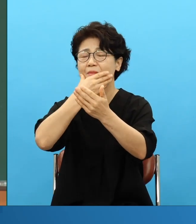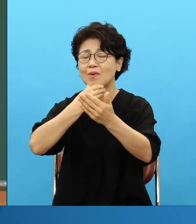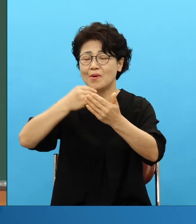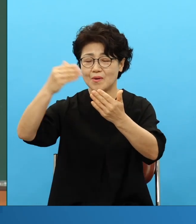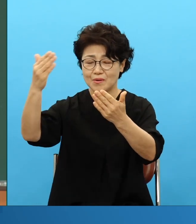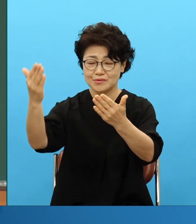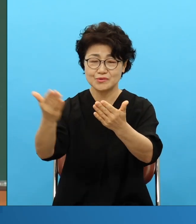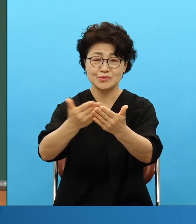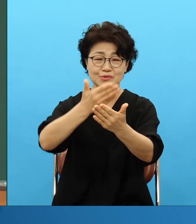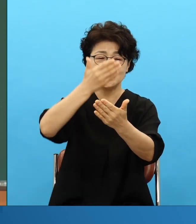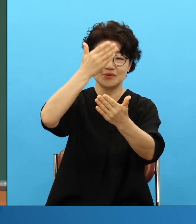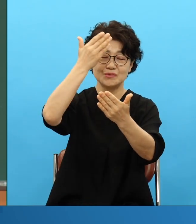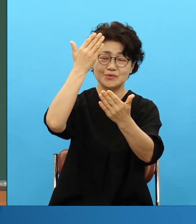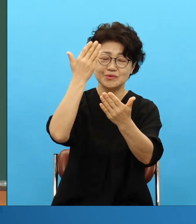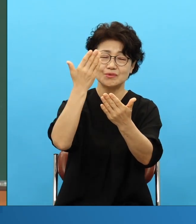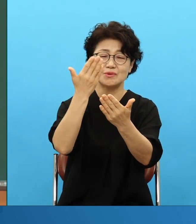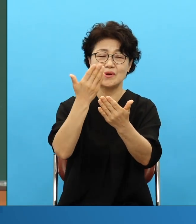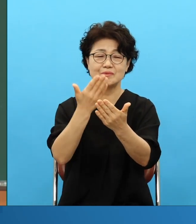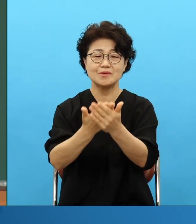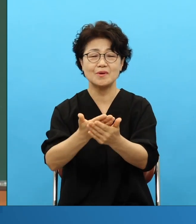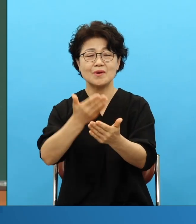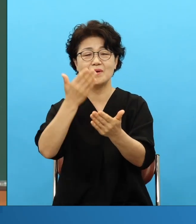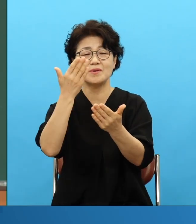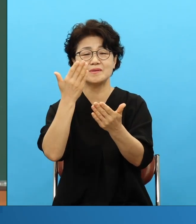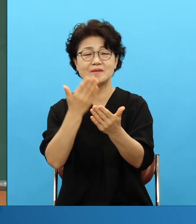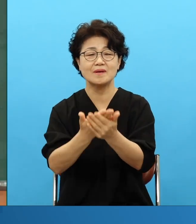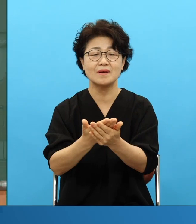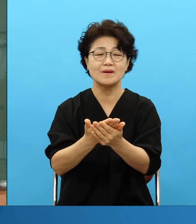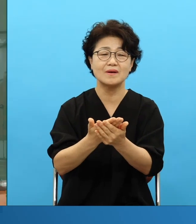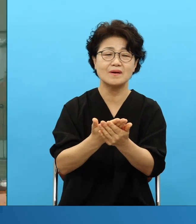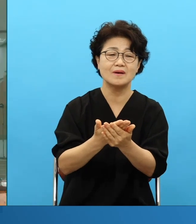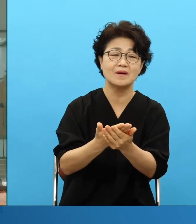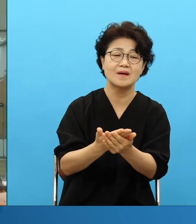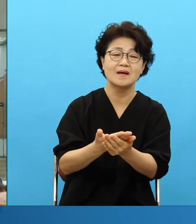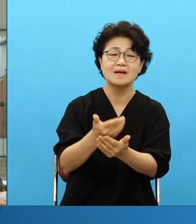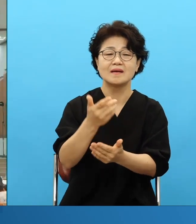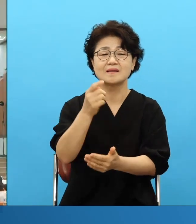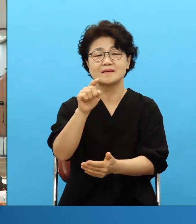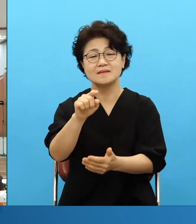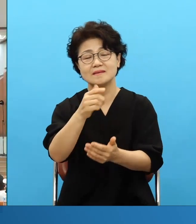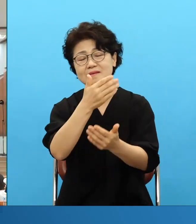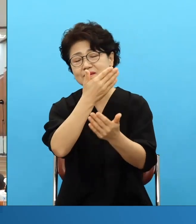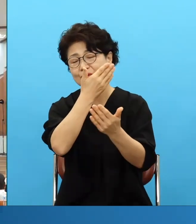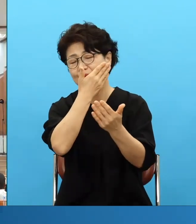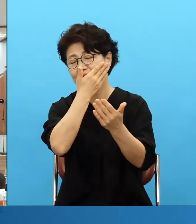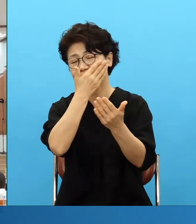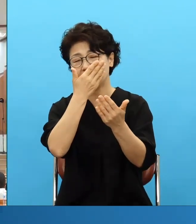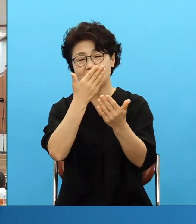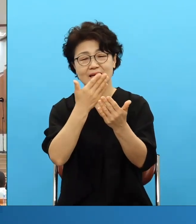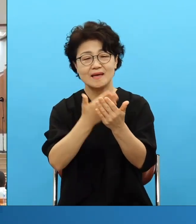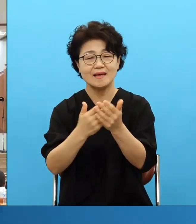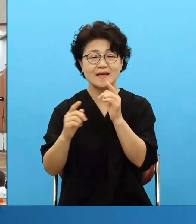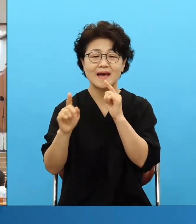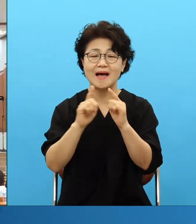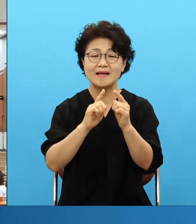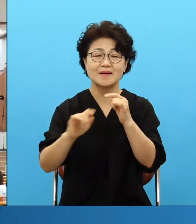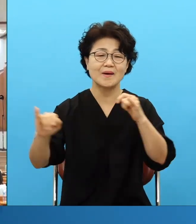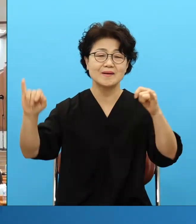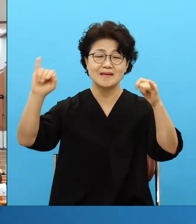복 귀한 언약을 주옵소서. 그